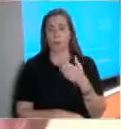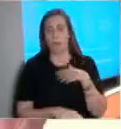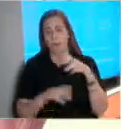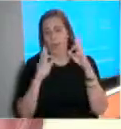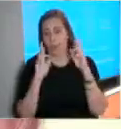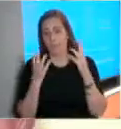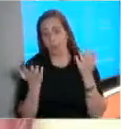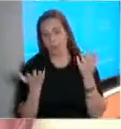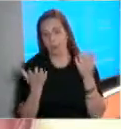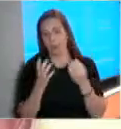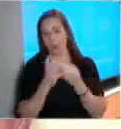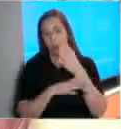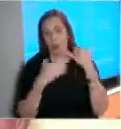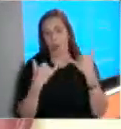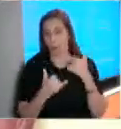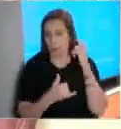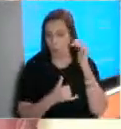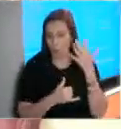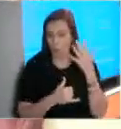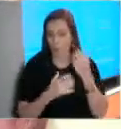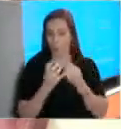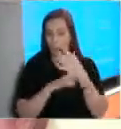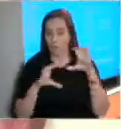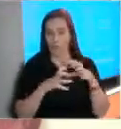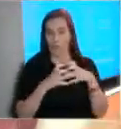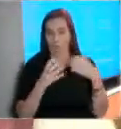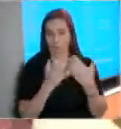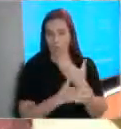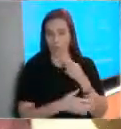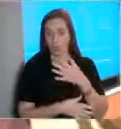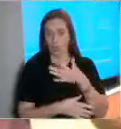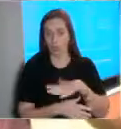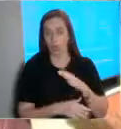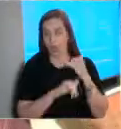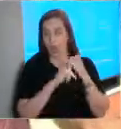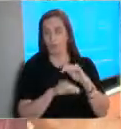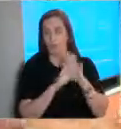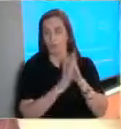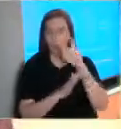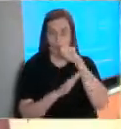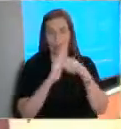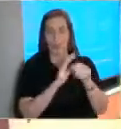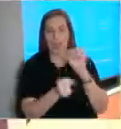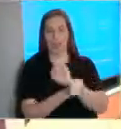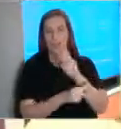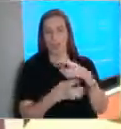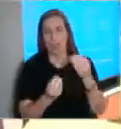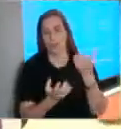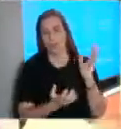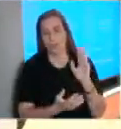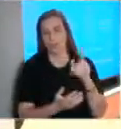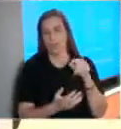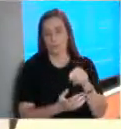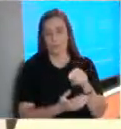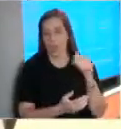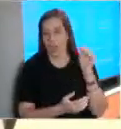מקווה שתקום עכשיו, שמעתי שהולכת לקום מפלגה חדשה, שרוצה להכניס את כל המושחתים לכלב, יש הרבה ברשימה, מדובר